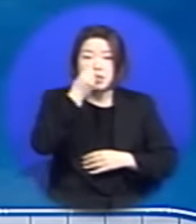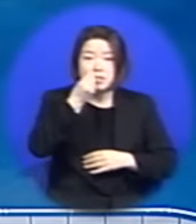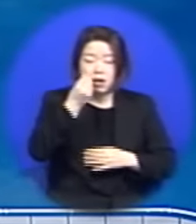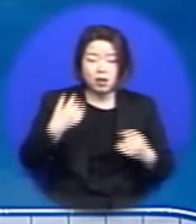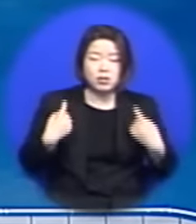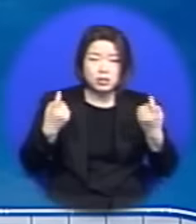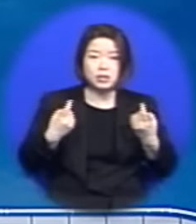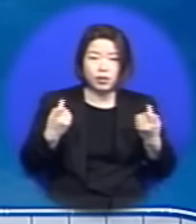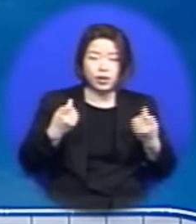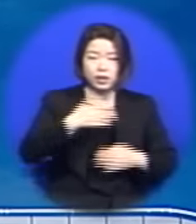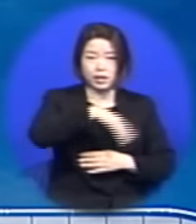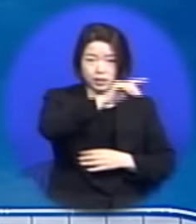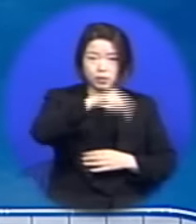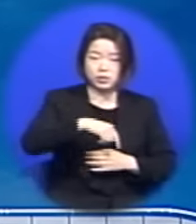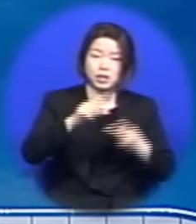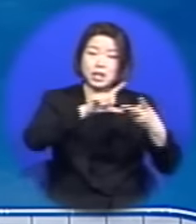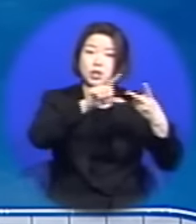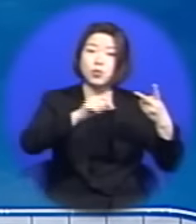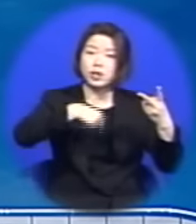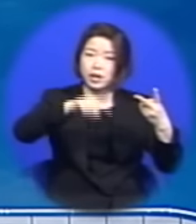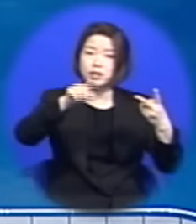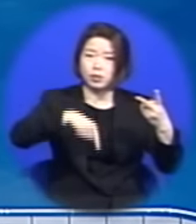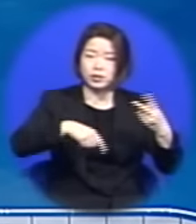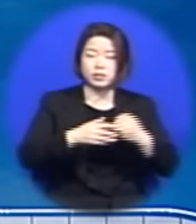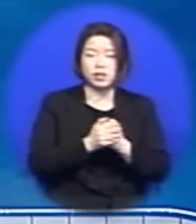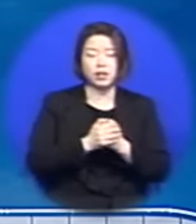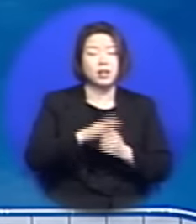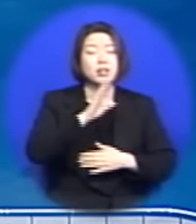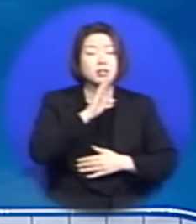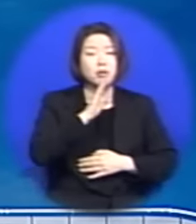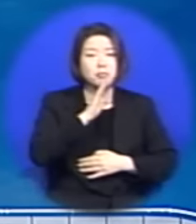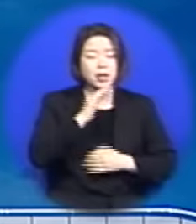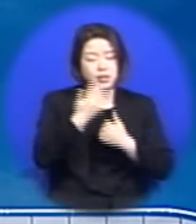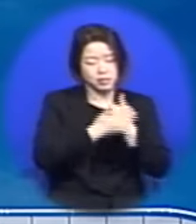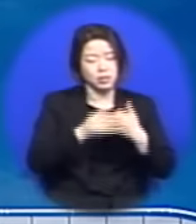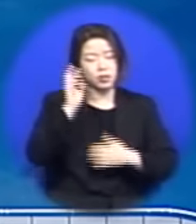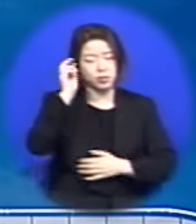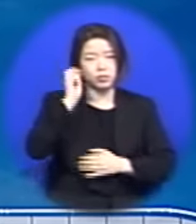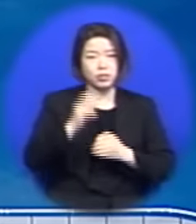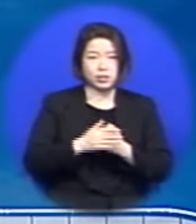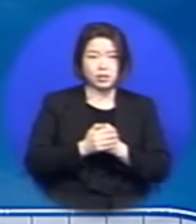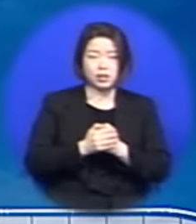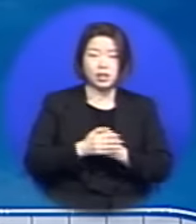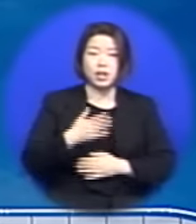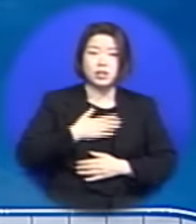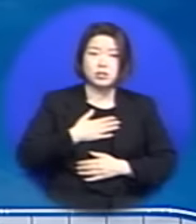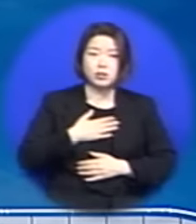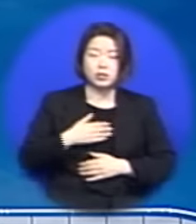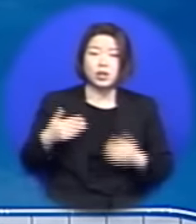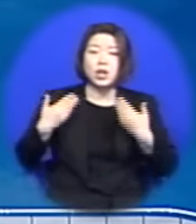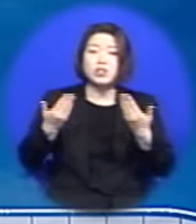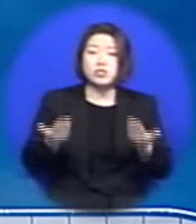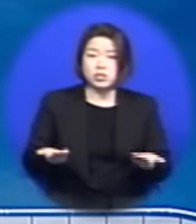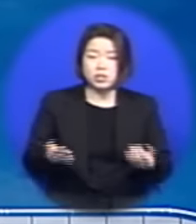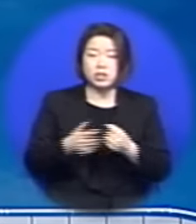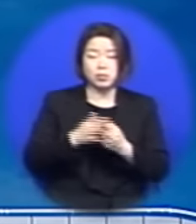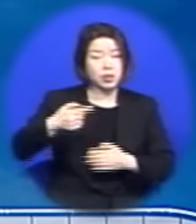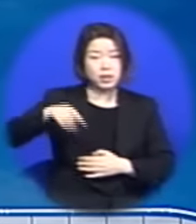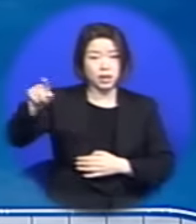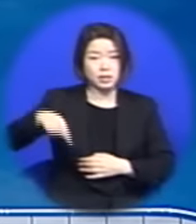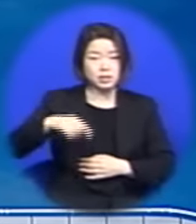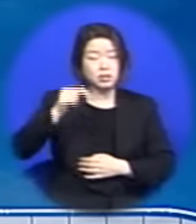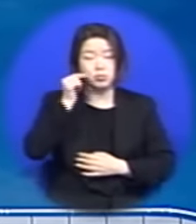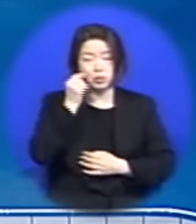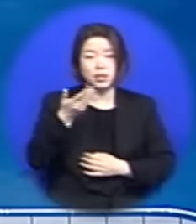지난 2월에 가셨습니다 참 은혜로 거 같아요 저는 이제 요양 때문에 가지 못했지만